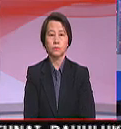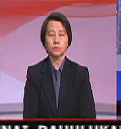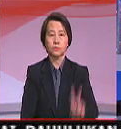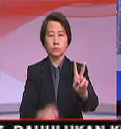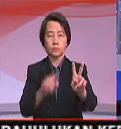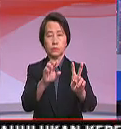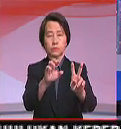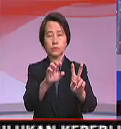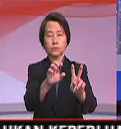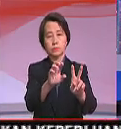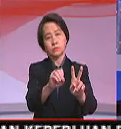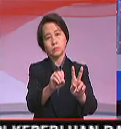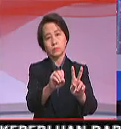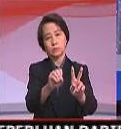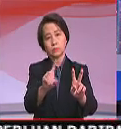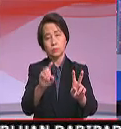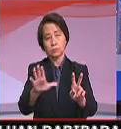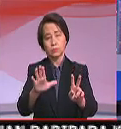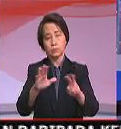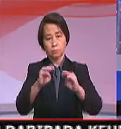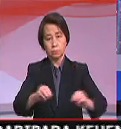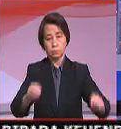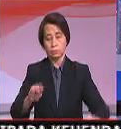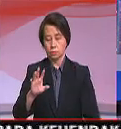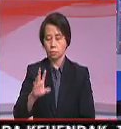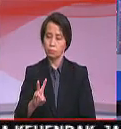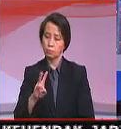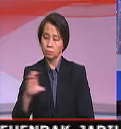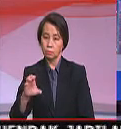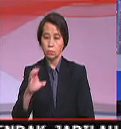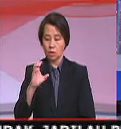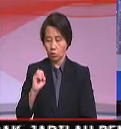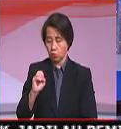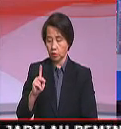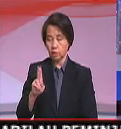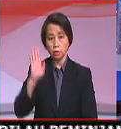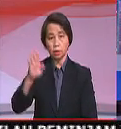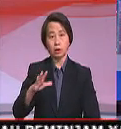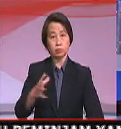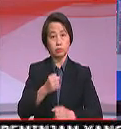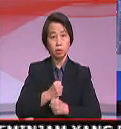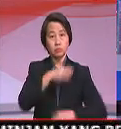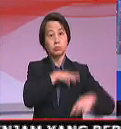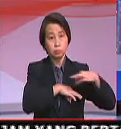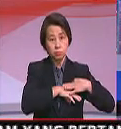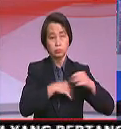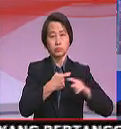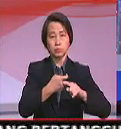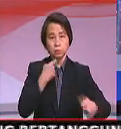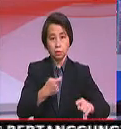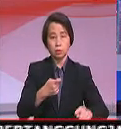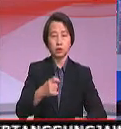2500 pelajar sekolah dan 760 orang kelainan upaya Oku bakal menikmati manfaat daripada insentif